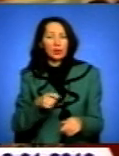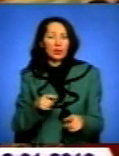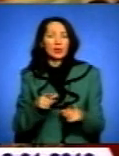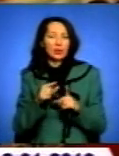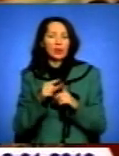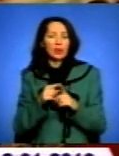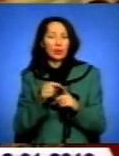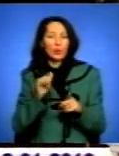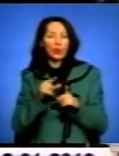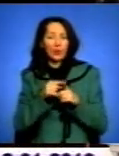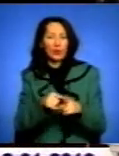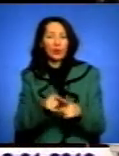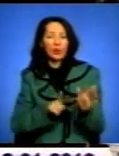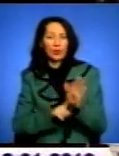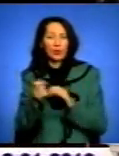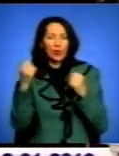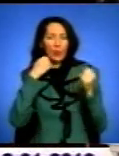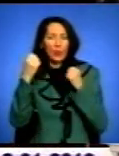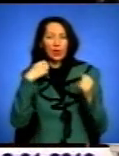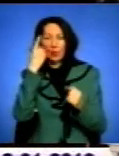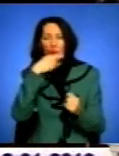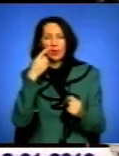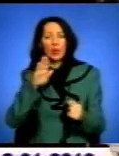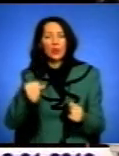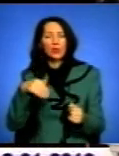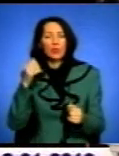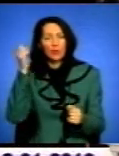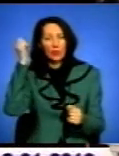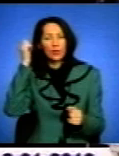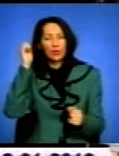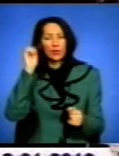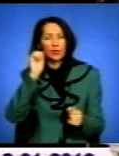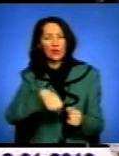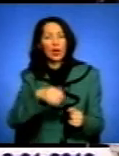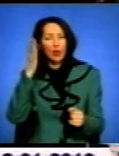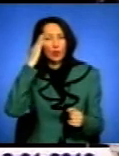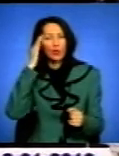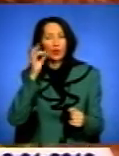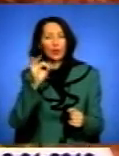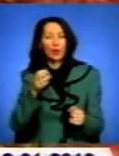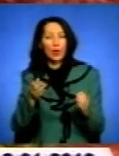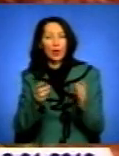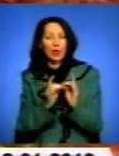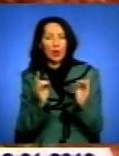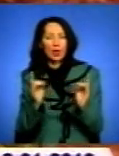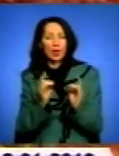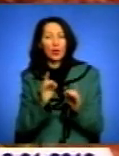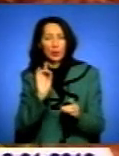її ніс кілька ударів теж по обличчю, після чого вдарив її головою об дерев'яне бильце від